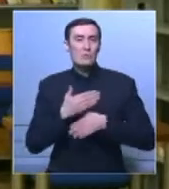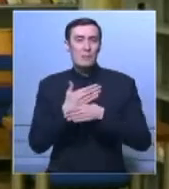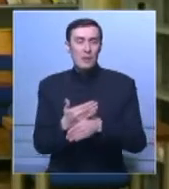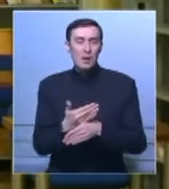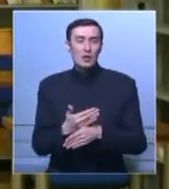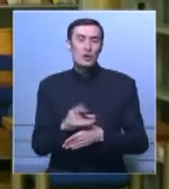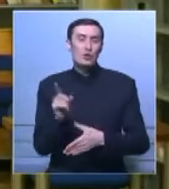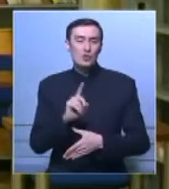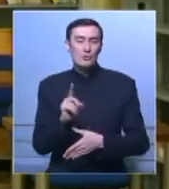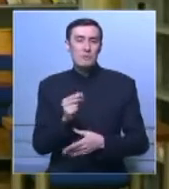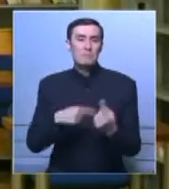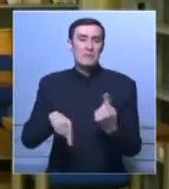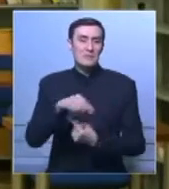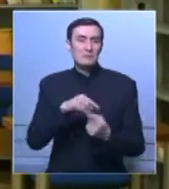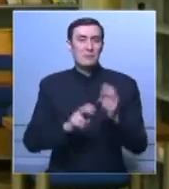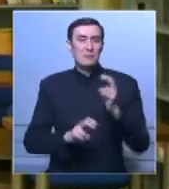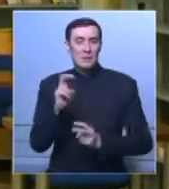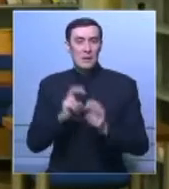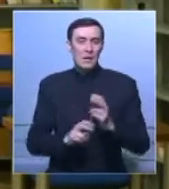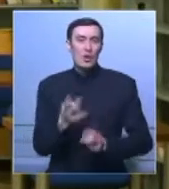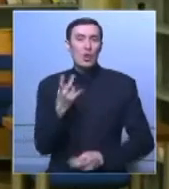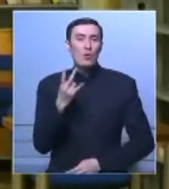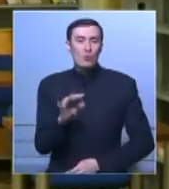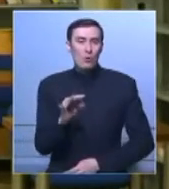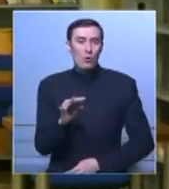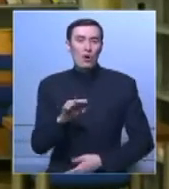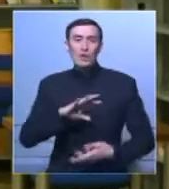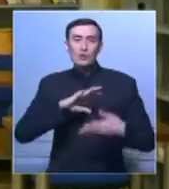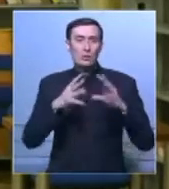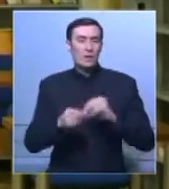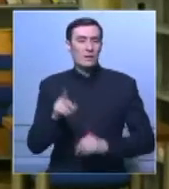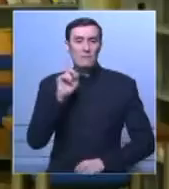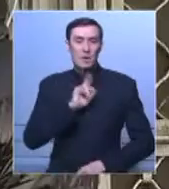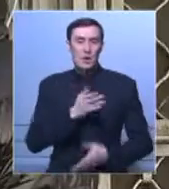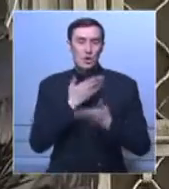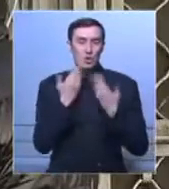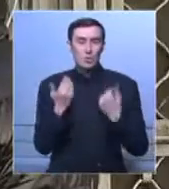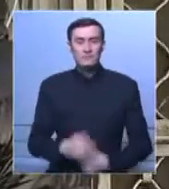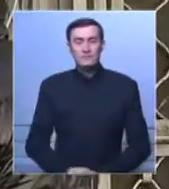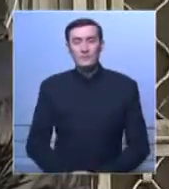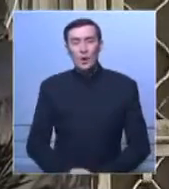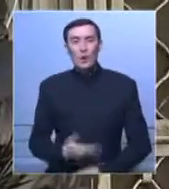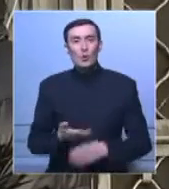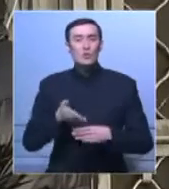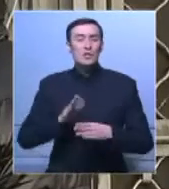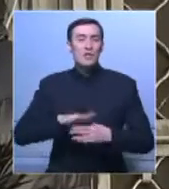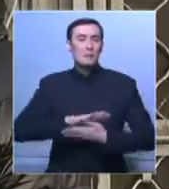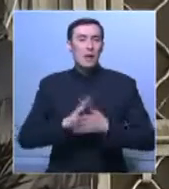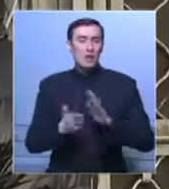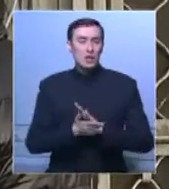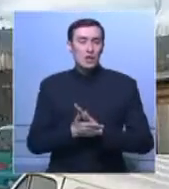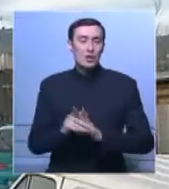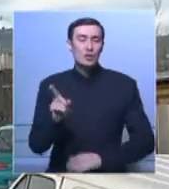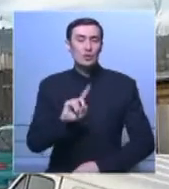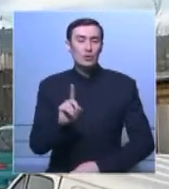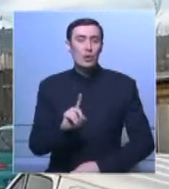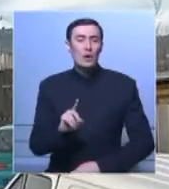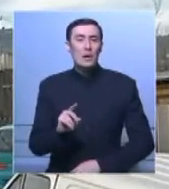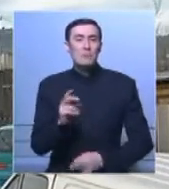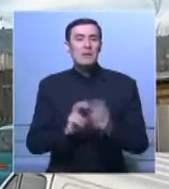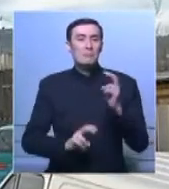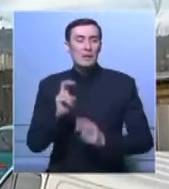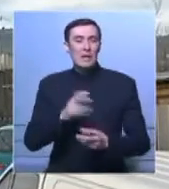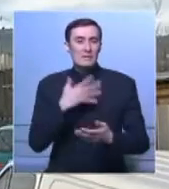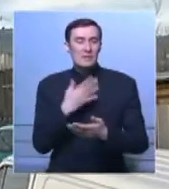чтобы поддержать местные предприятия. Однако видимых результатов пока нет. Усложняет положение и тот факт, что местные